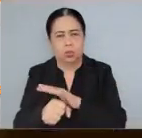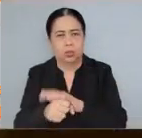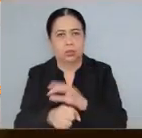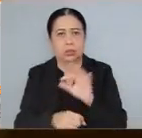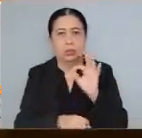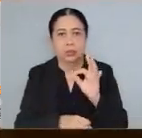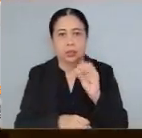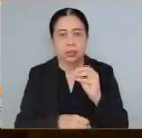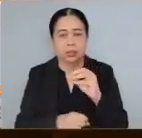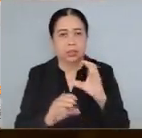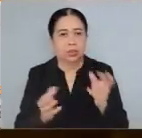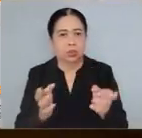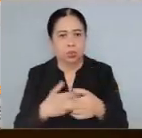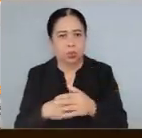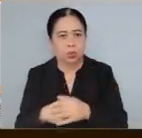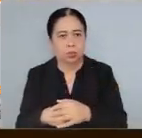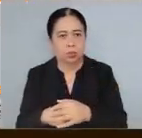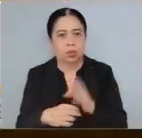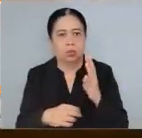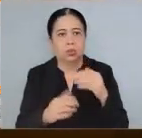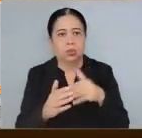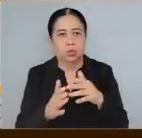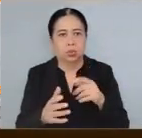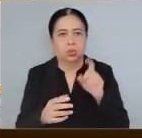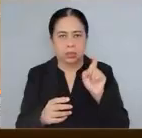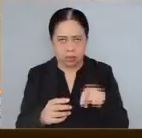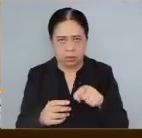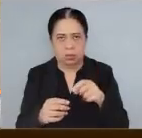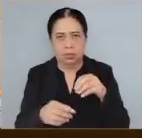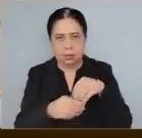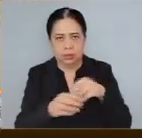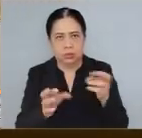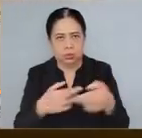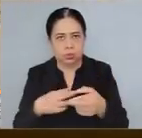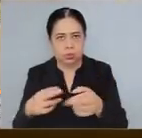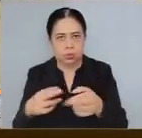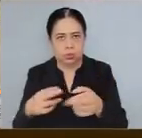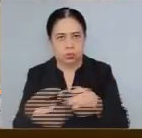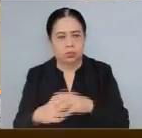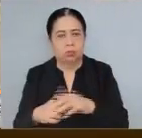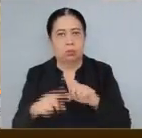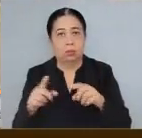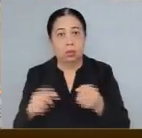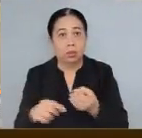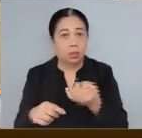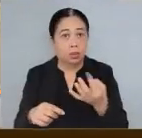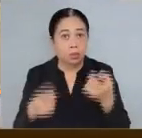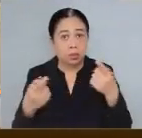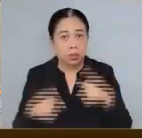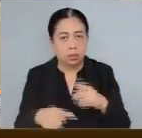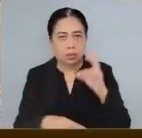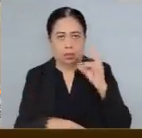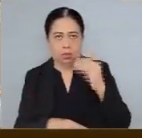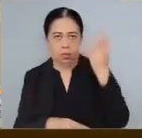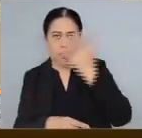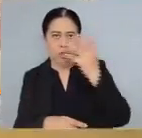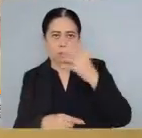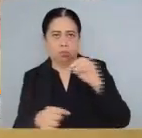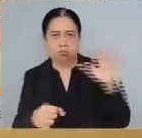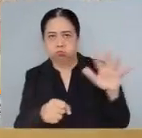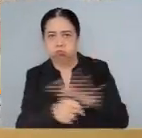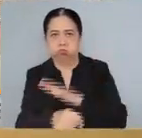classroom. 40 estudyante lang ang kapasidad ng bawat silid-aralan. Pero ang nangyayari, 70 ang